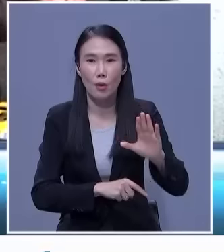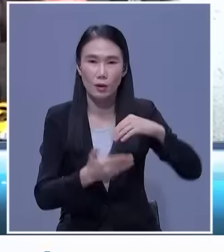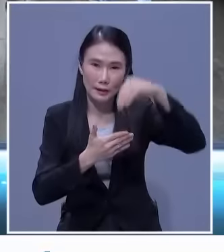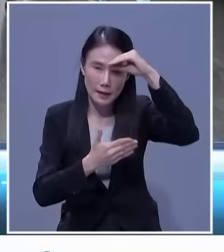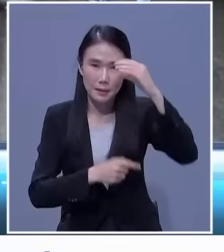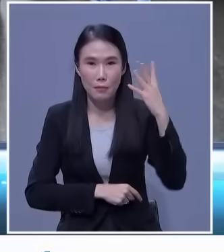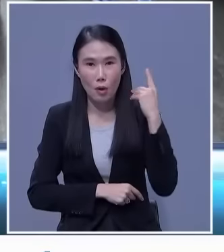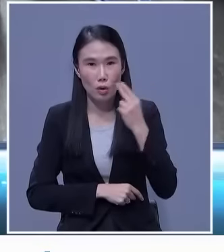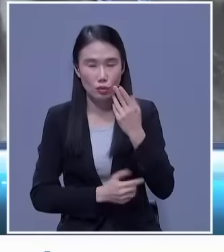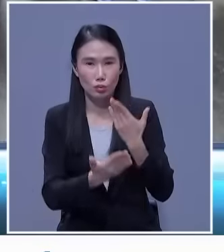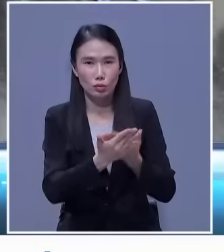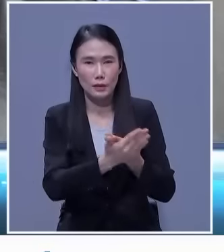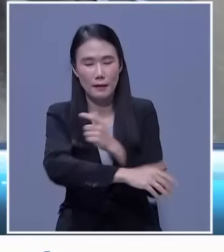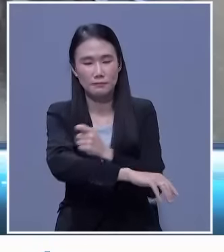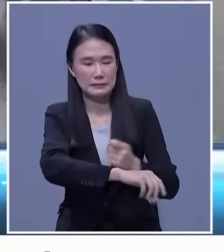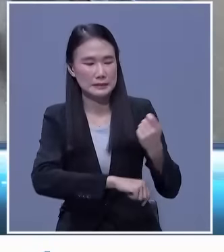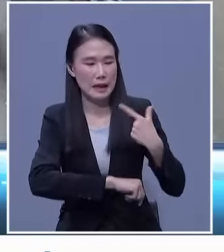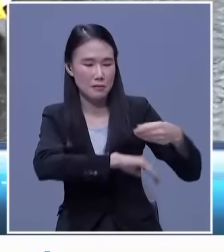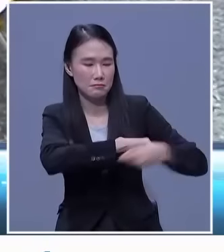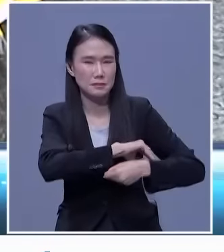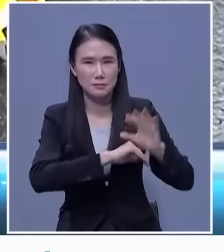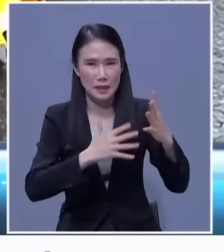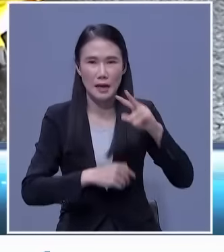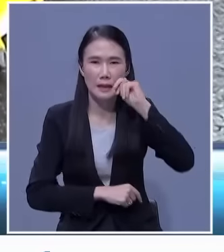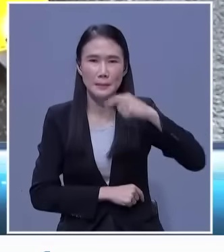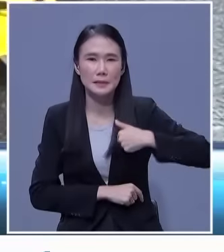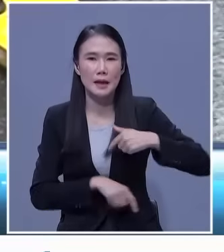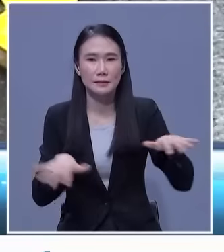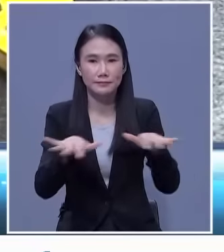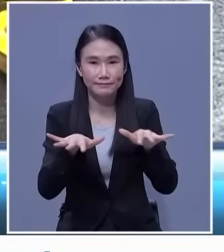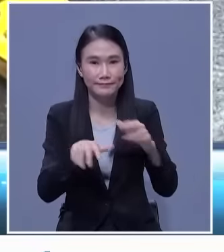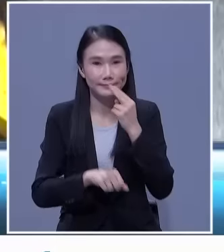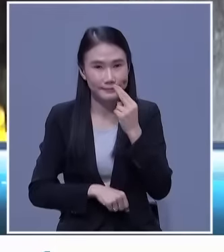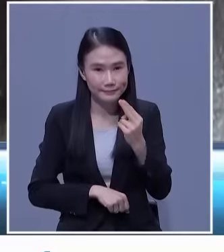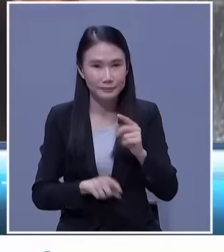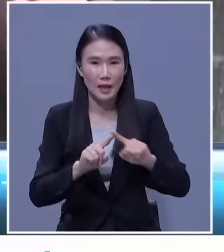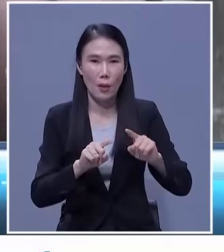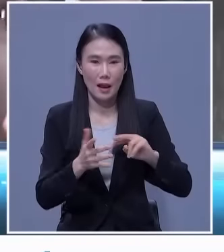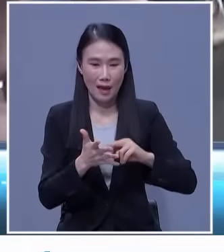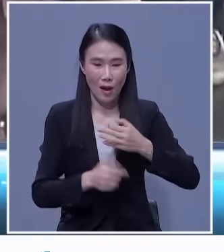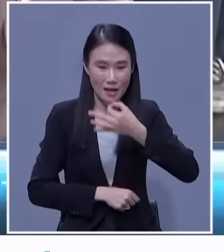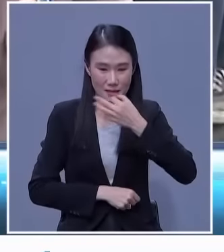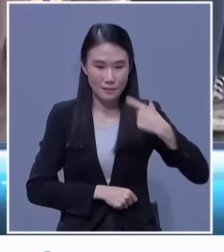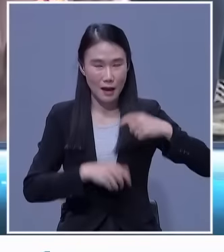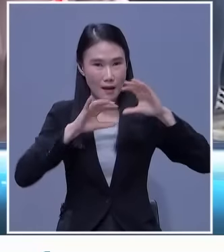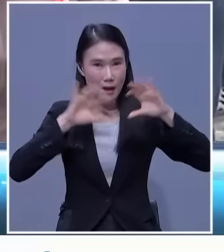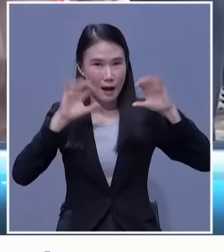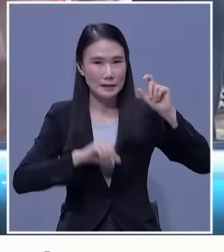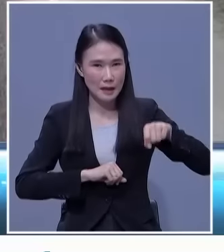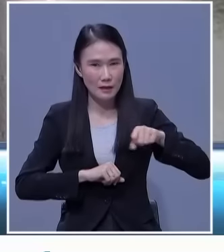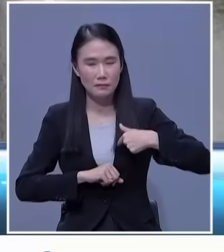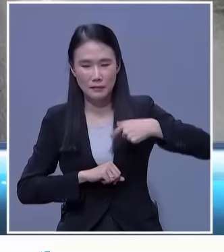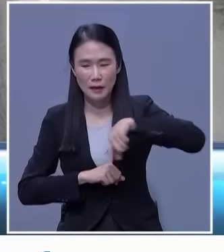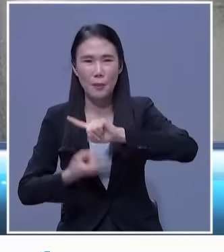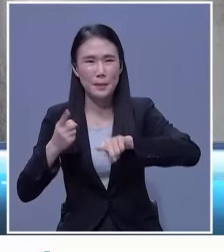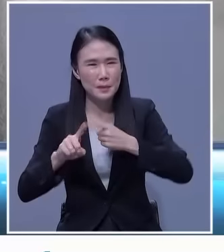ไม่เคยมีการรับค่าตอบแทนใดๆทั้งสิ้นได้เพียงแค่น้ำใจเท่านั้นพร้อมบอกว่าขาหนึ่งเป็นอัยการก็จริงแต่อีกขาเป็นเพื่อนมนุ